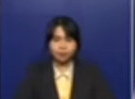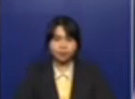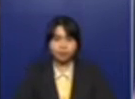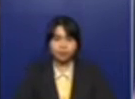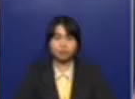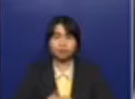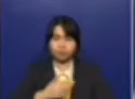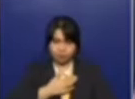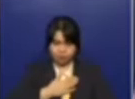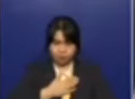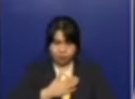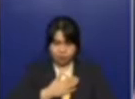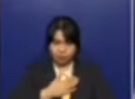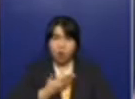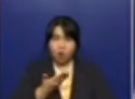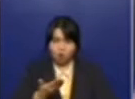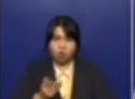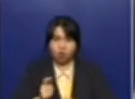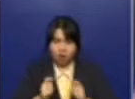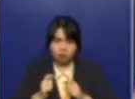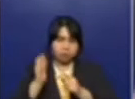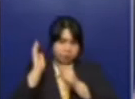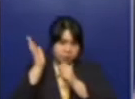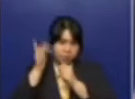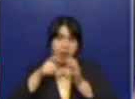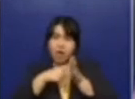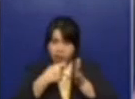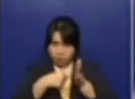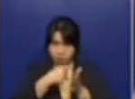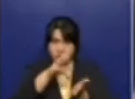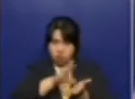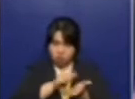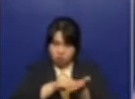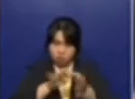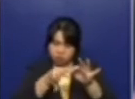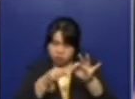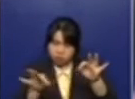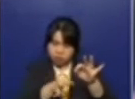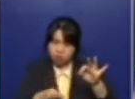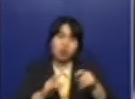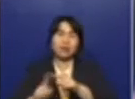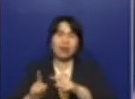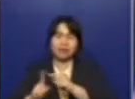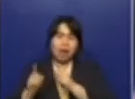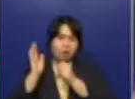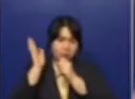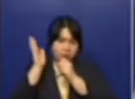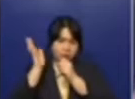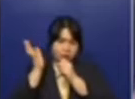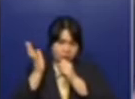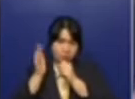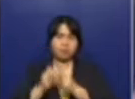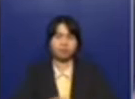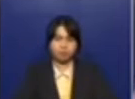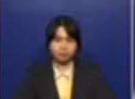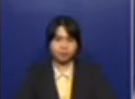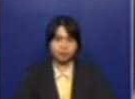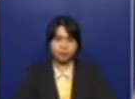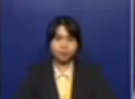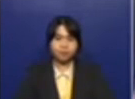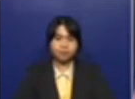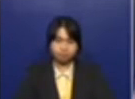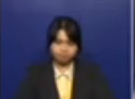กับผมขอ อนุญาตอภิปรายเหตุผลและรายละเอียดประกอบคำเสนอยติขอสังเขปนะครับ